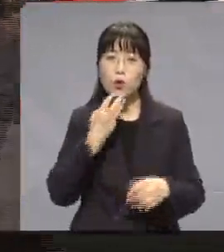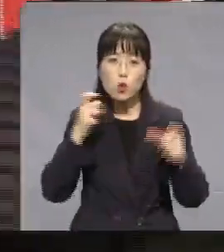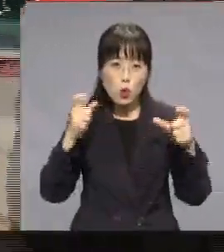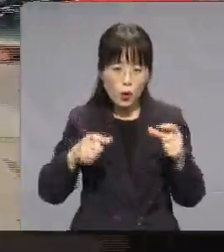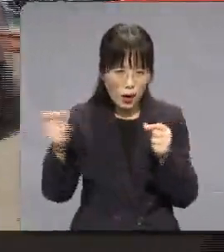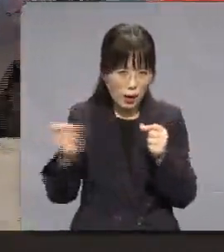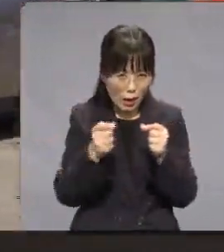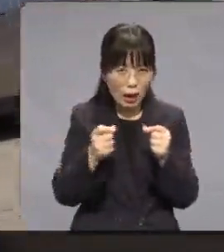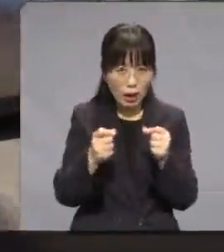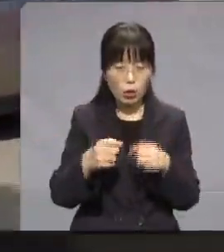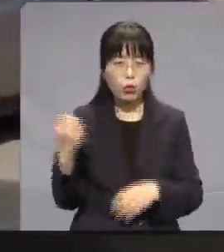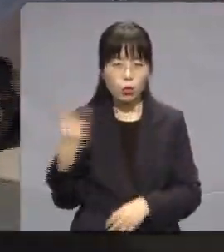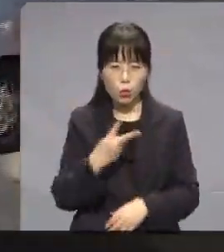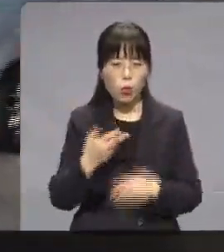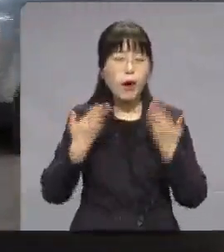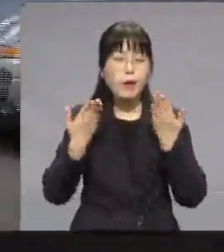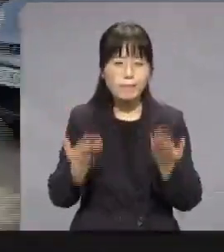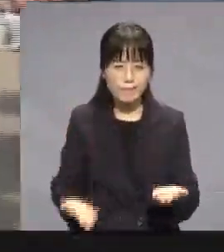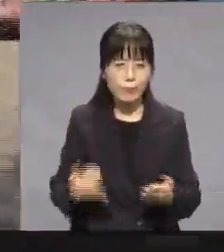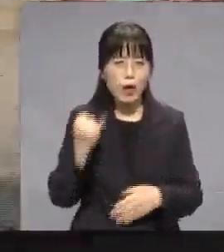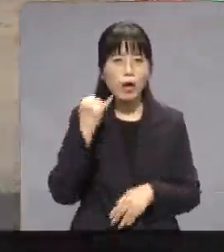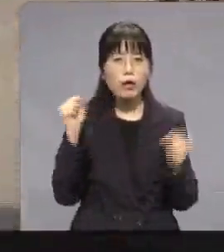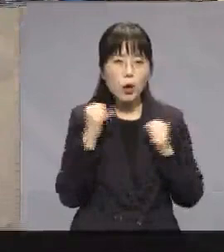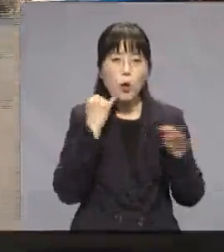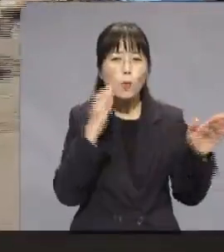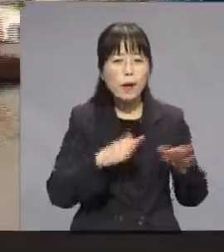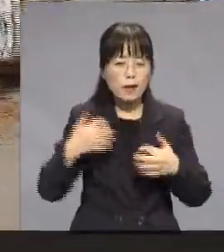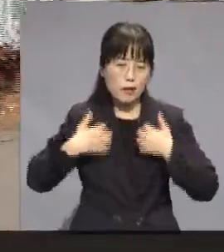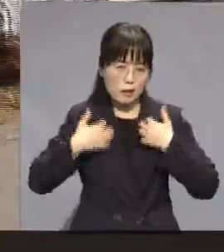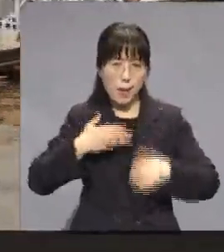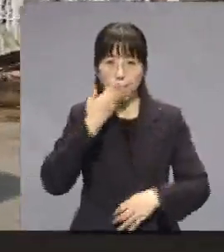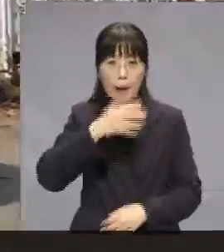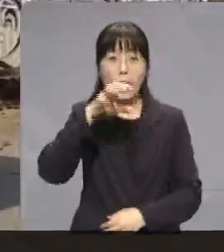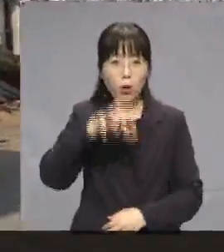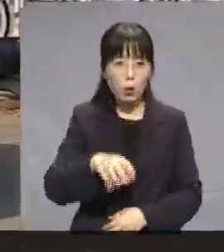수도권에서 가깝고 한가롭게 겨울바다를